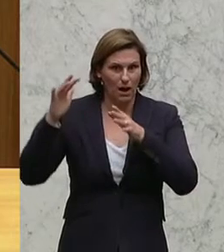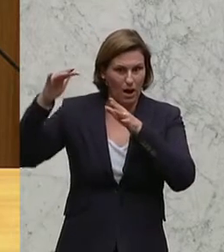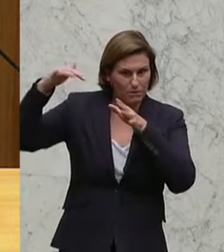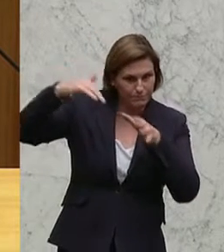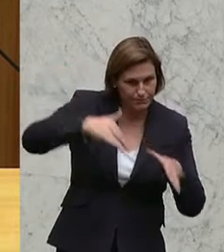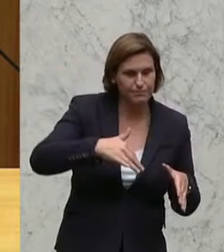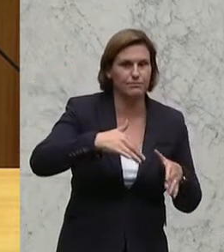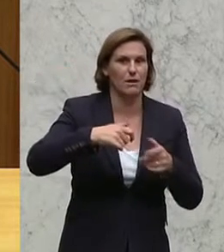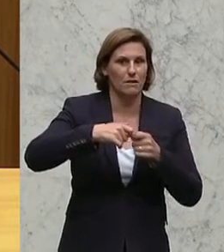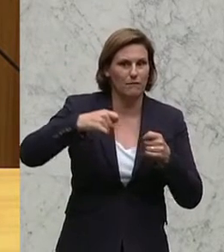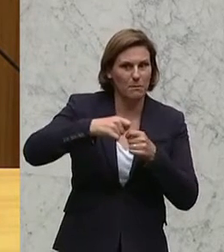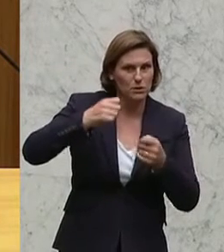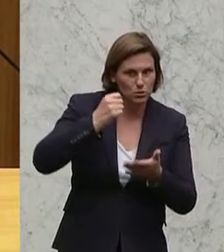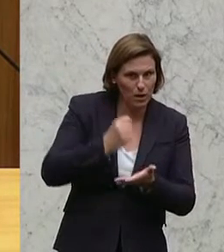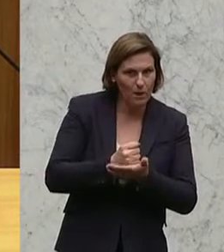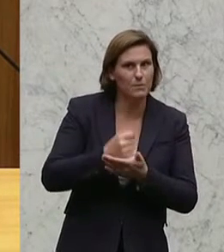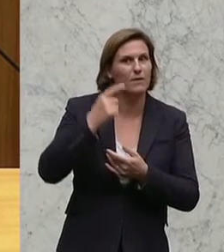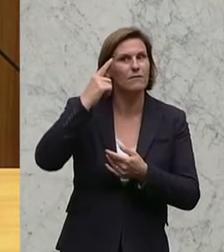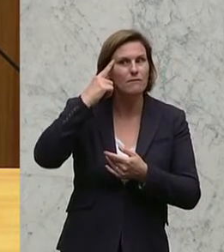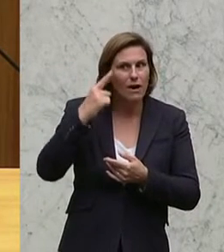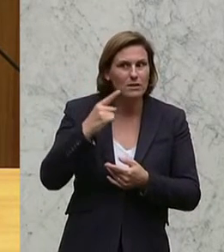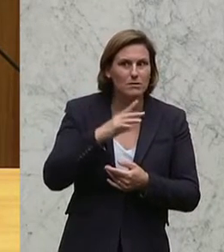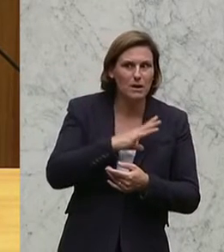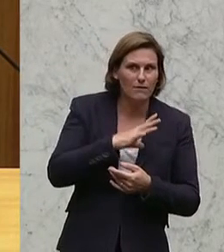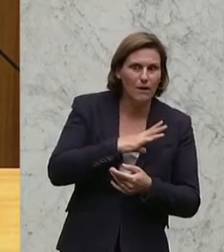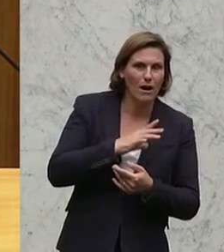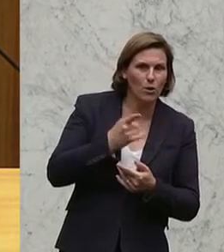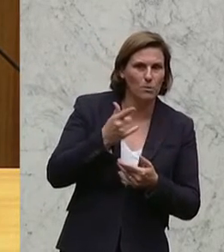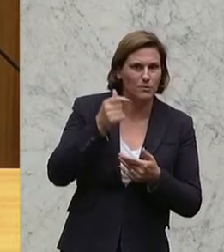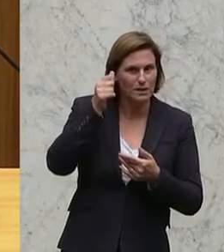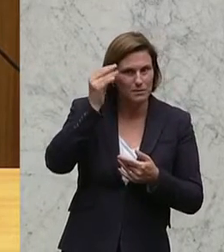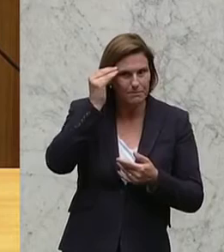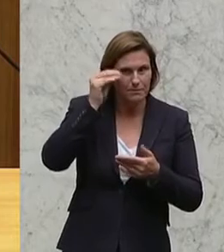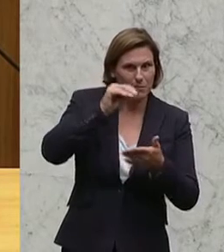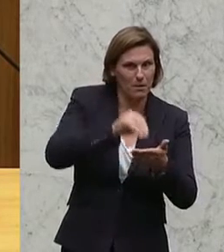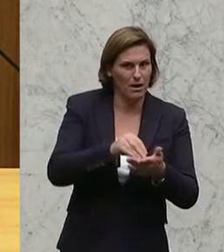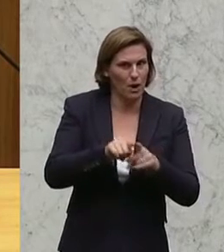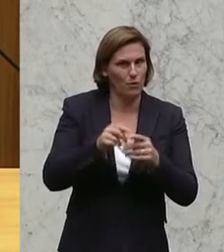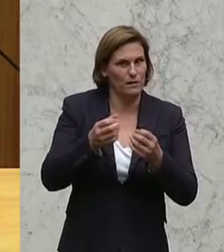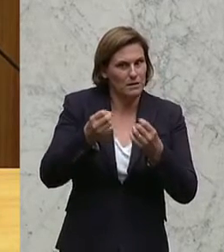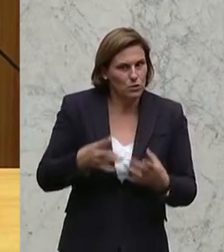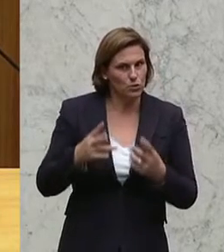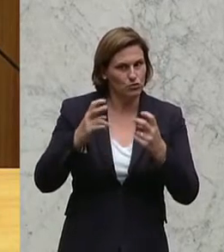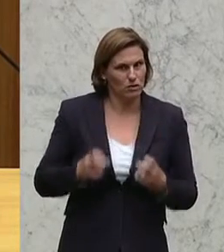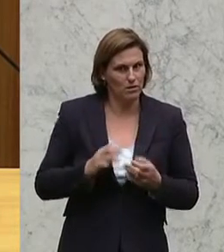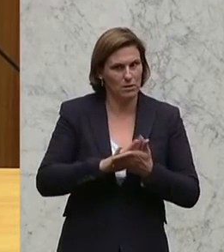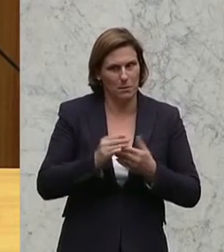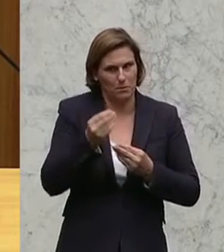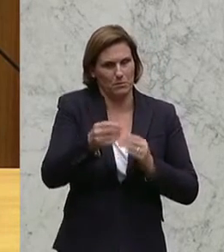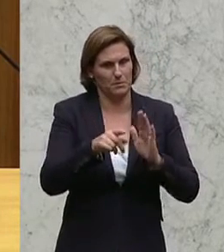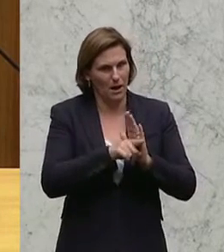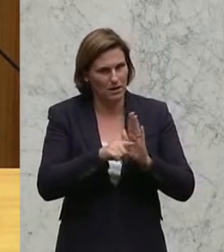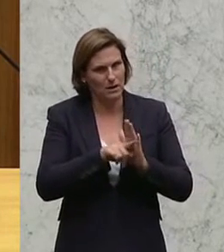vom Vermessungsamt, sodass die Vermesser wissen, hier gibt es einen Vermerk, und dann zählt auch der Naturstand, sodass niemand benachteiligt wird, bis